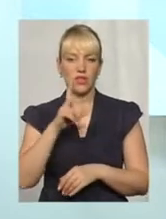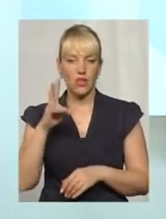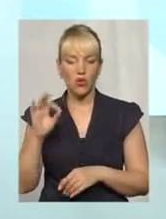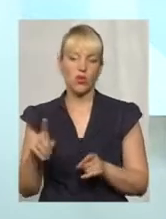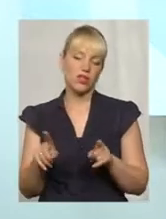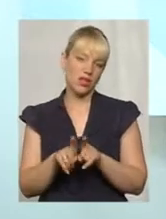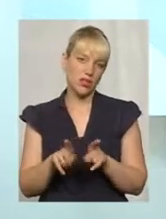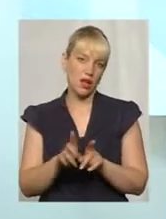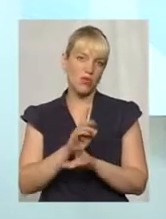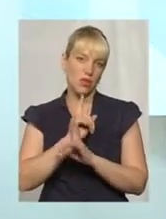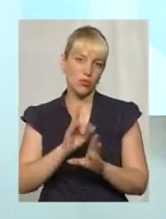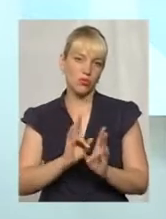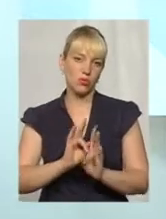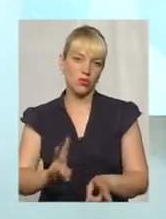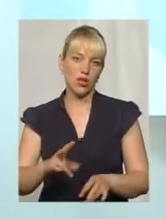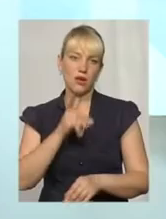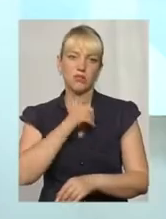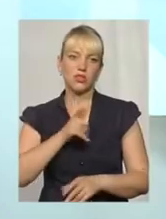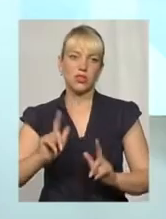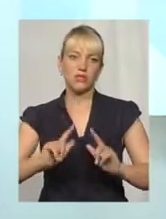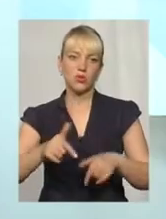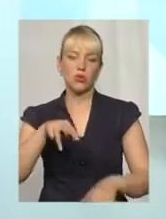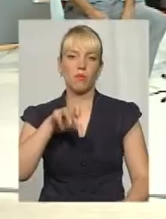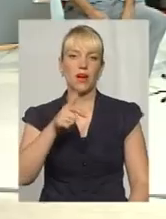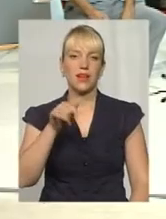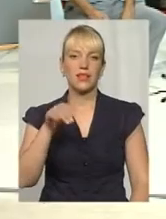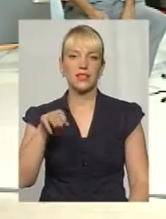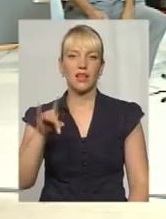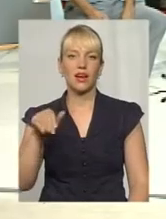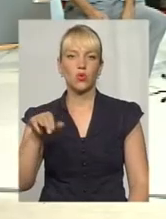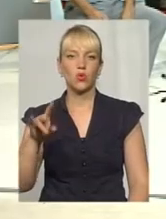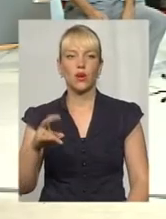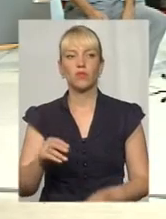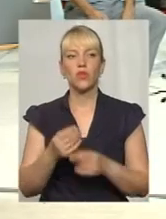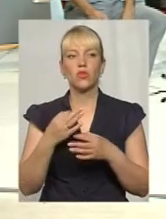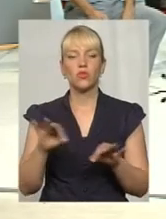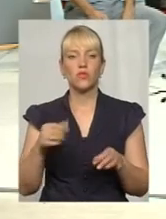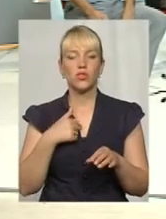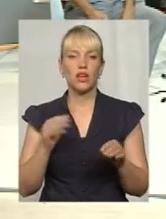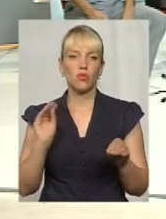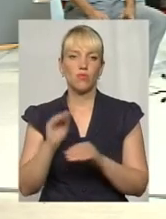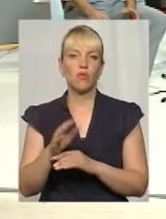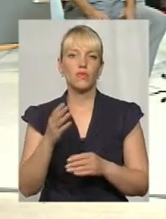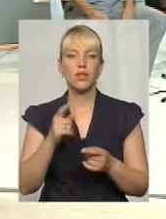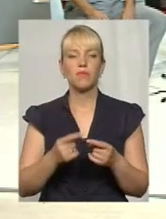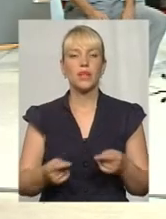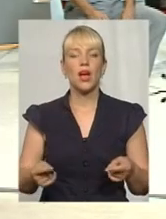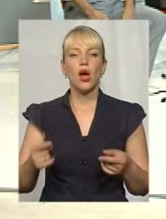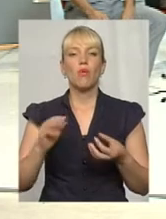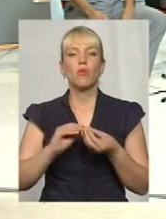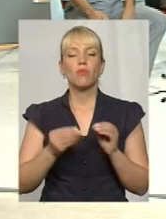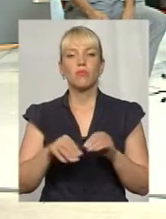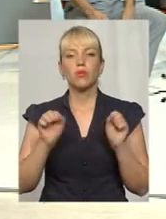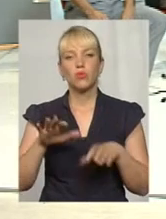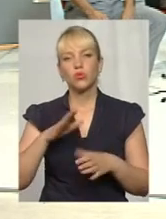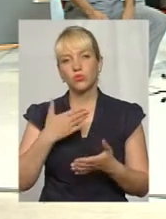наш, і під час вступу на магістратуру. Дозвольте, я доповню. Певні проблеми теоретично можуть бути